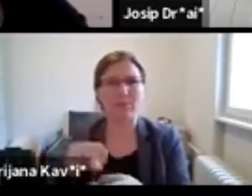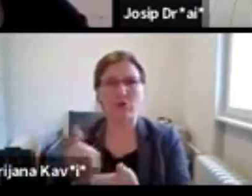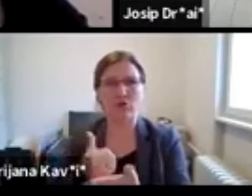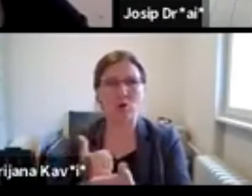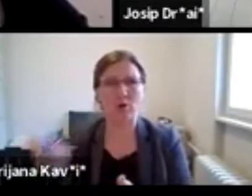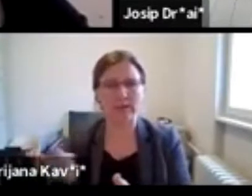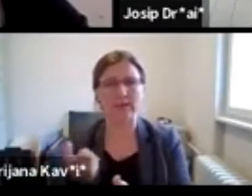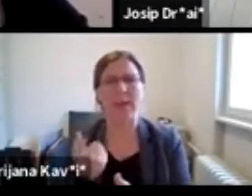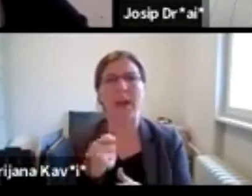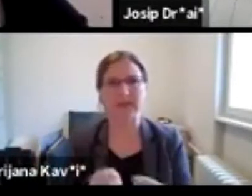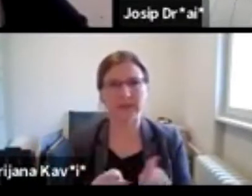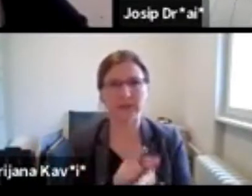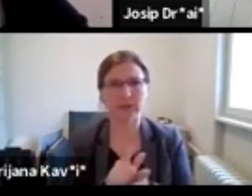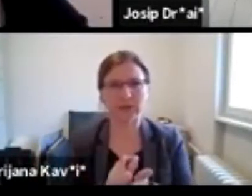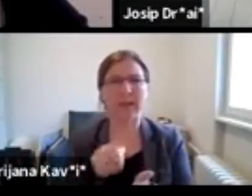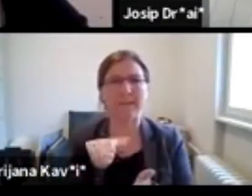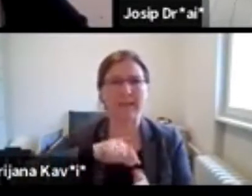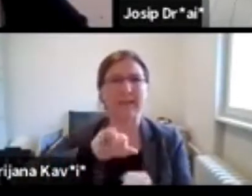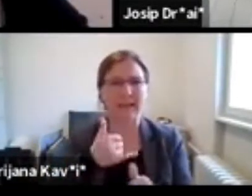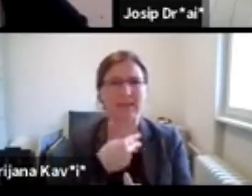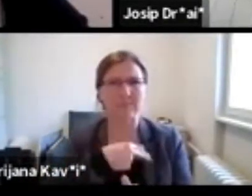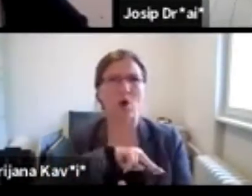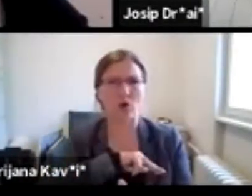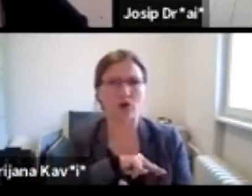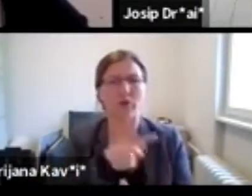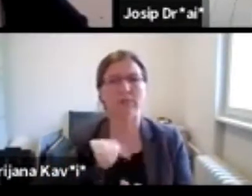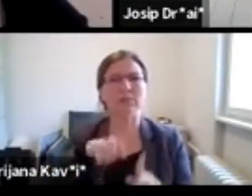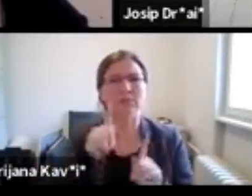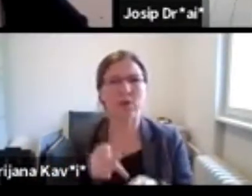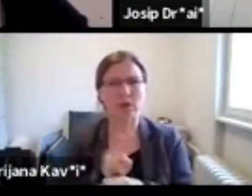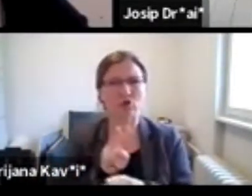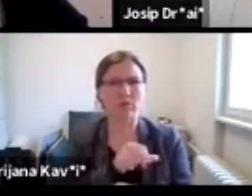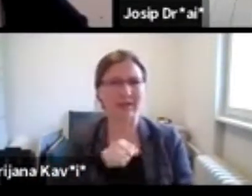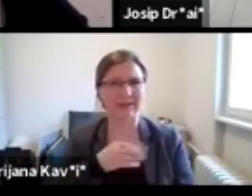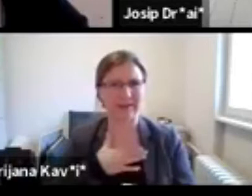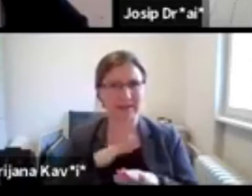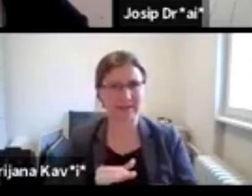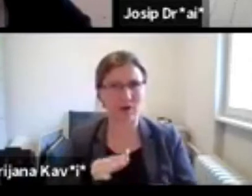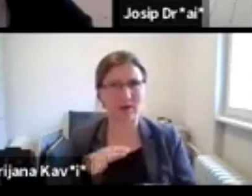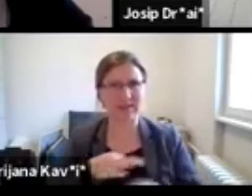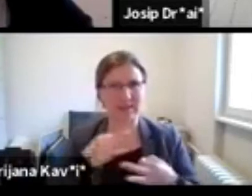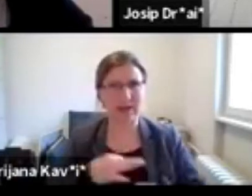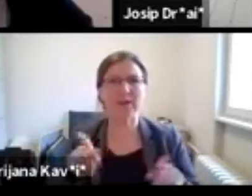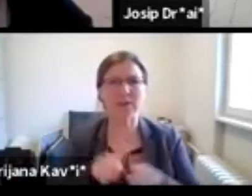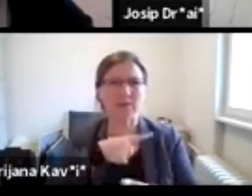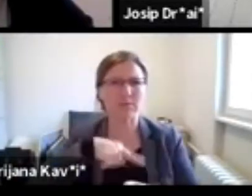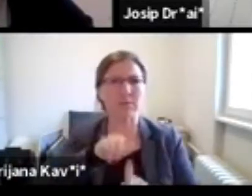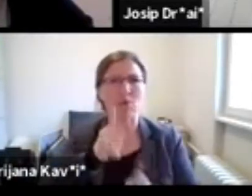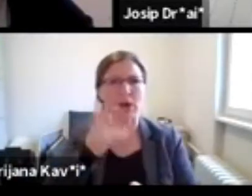prema sebi i društvu oko sebe da čuvamo vlastito zdravlje i da brinemo o ljudima oko